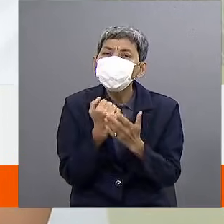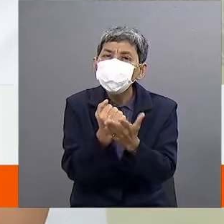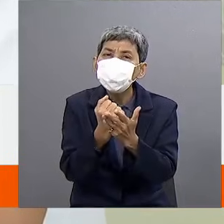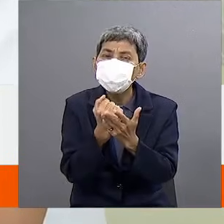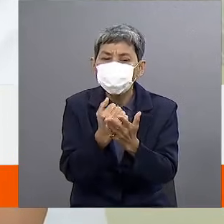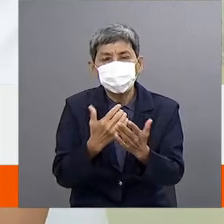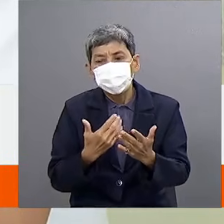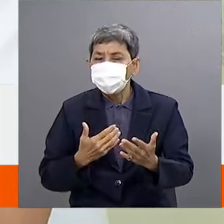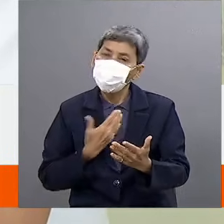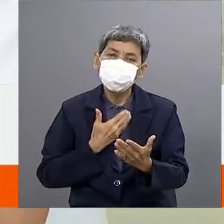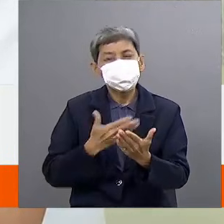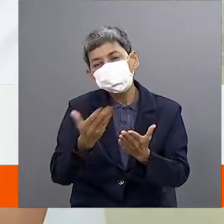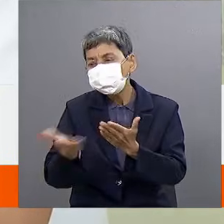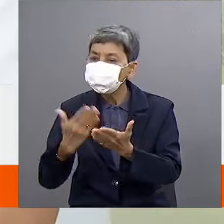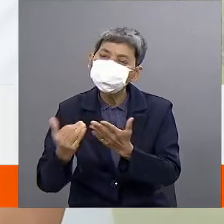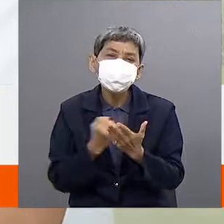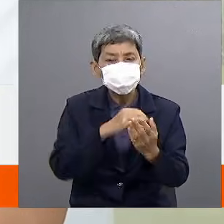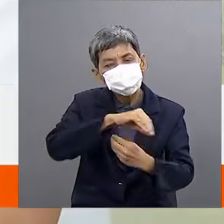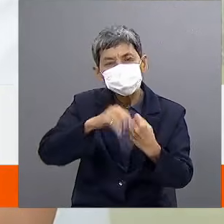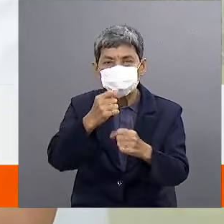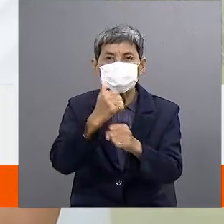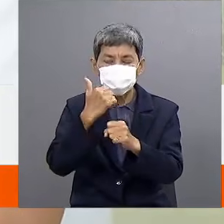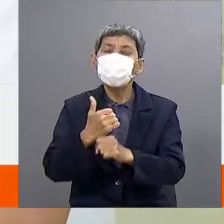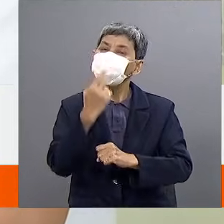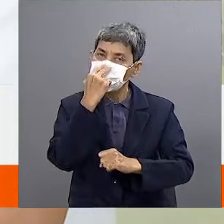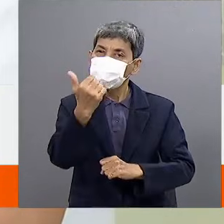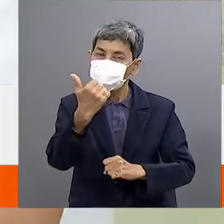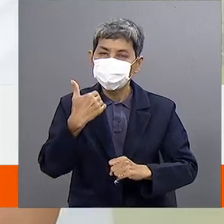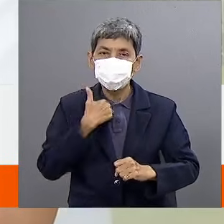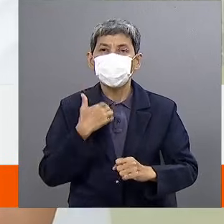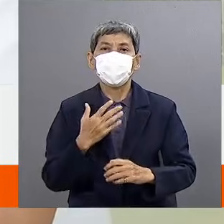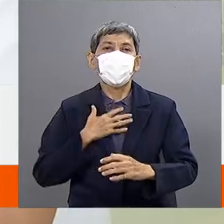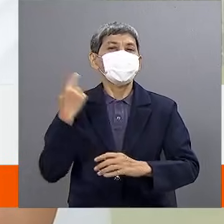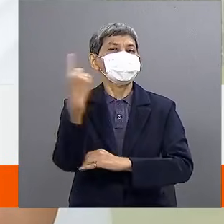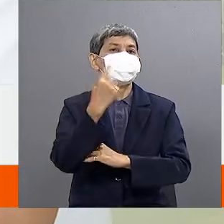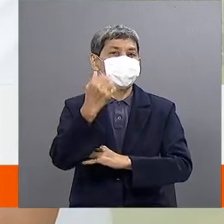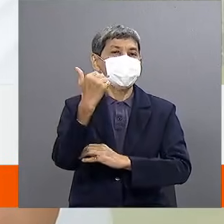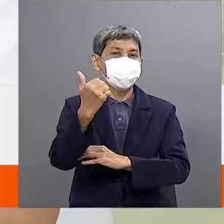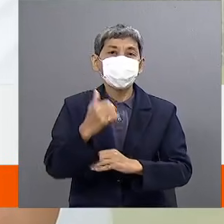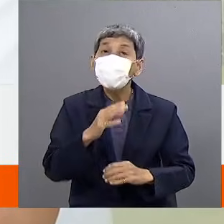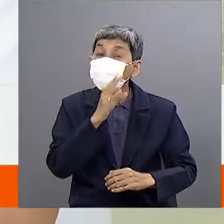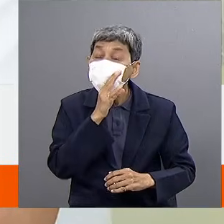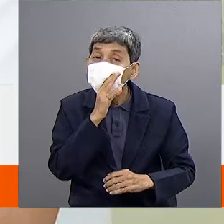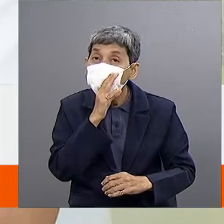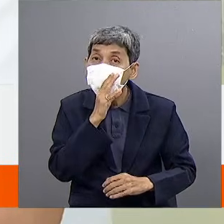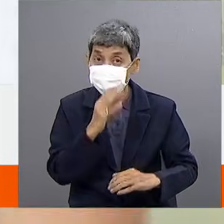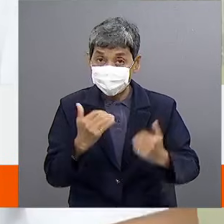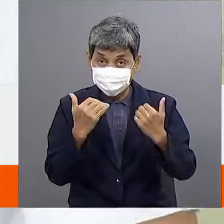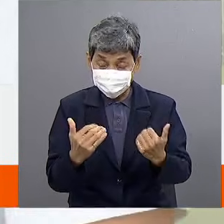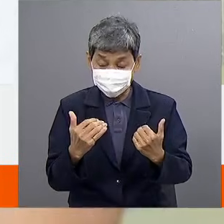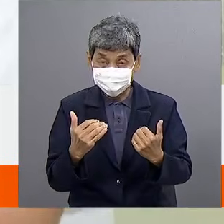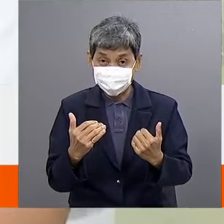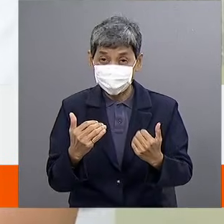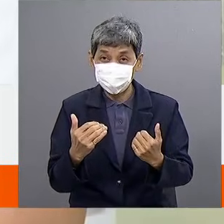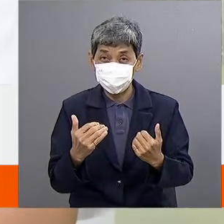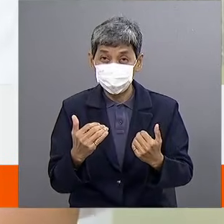ก็มีเหมือนกับเป็นอินเซนทีฟให้เรามาเที่ยวนะครับแต่ด้วยความตื่น